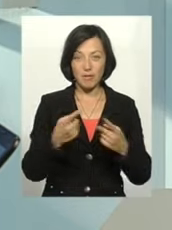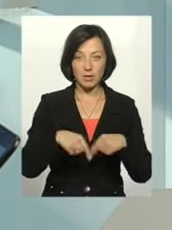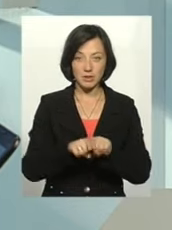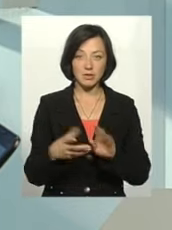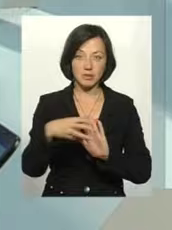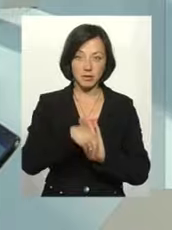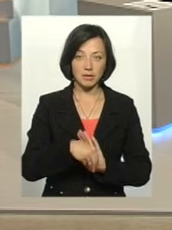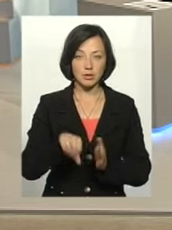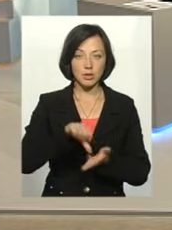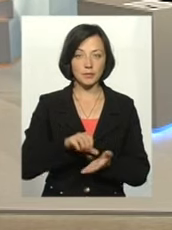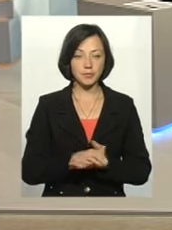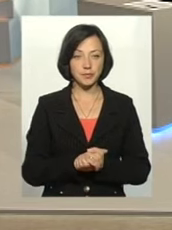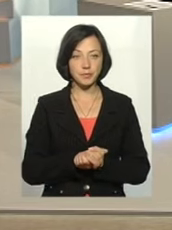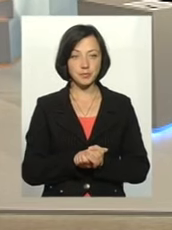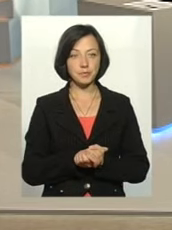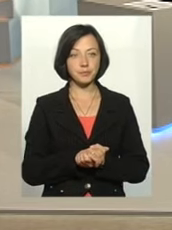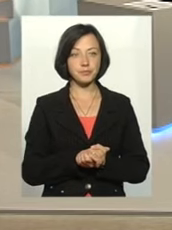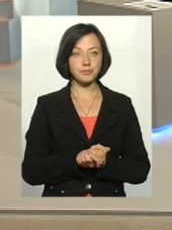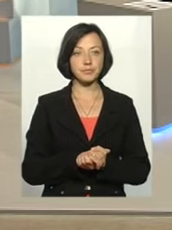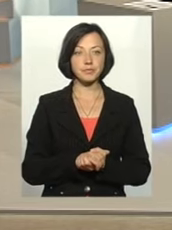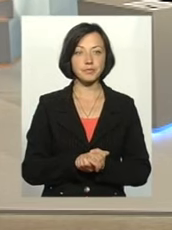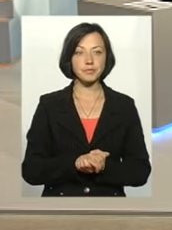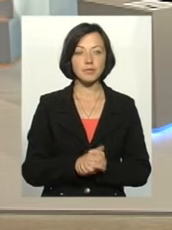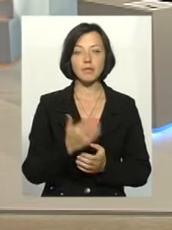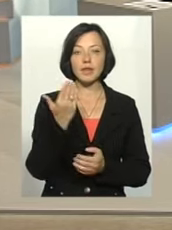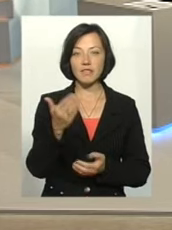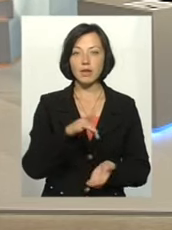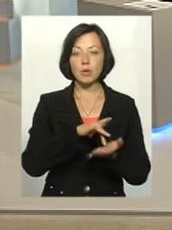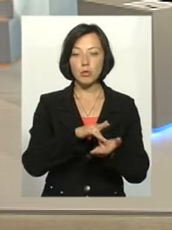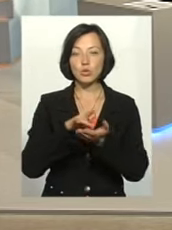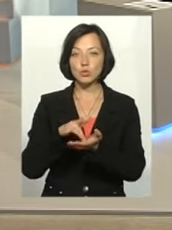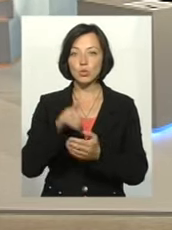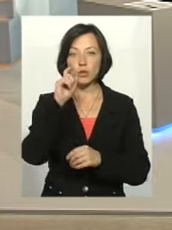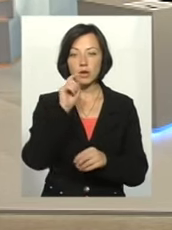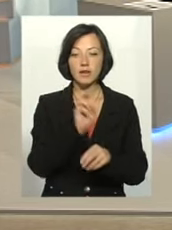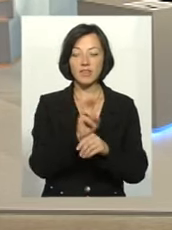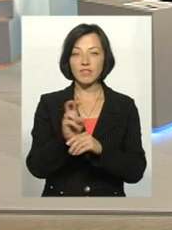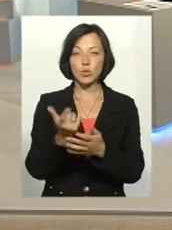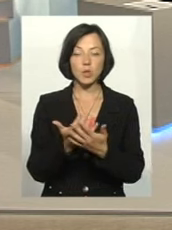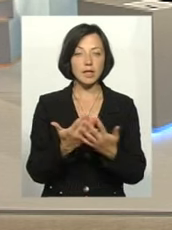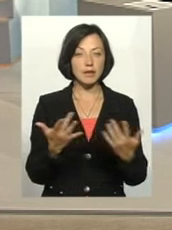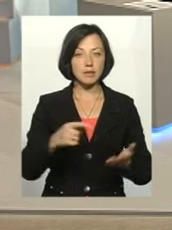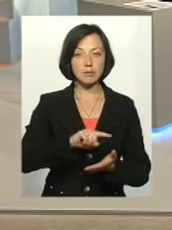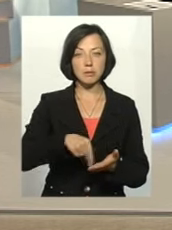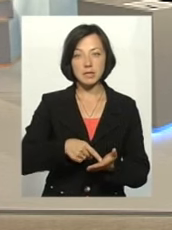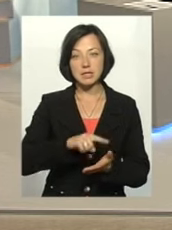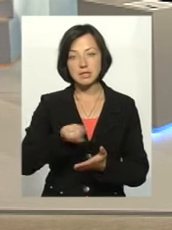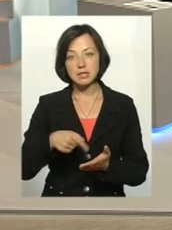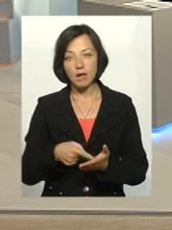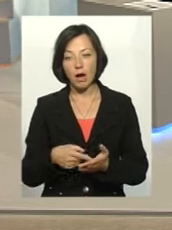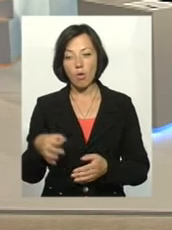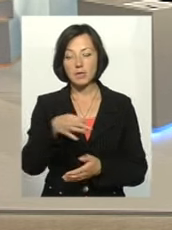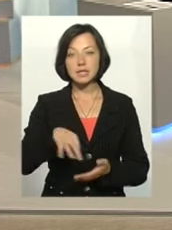ставайте скажіть, нашими, будь ласка, членами. Ви подорожуєте Україною, відвідуєте різні міста,